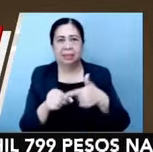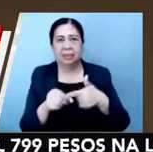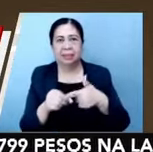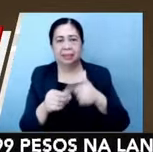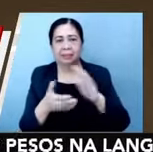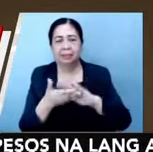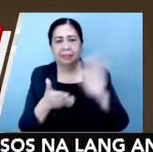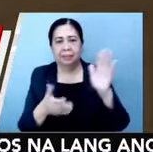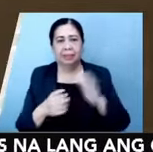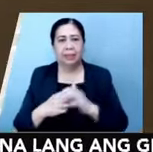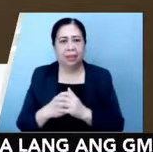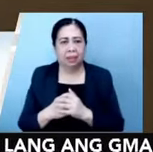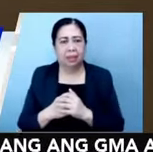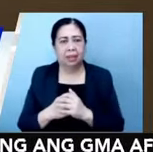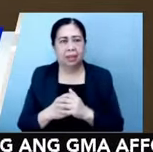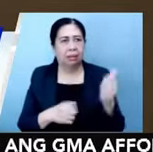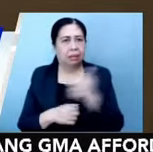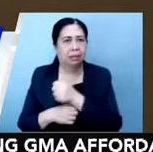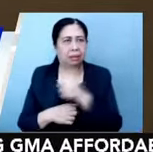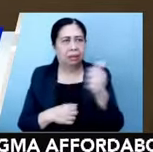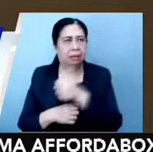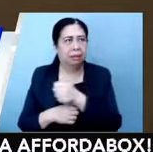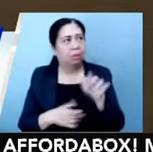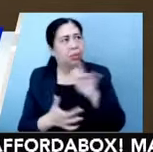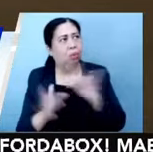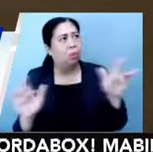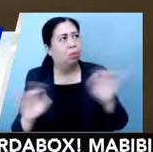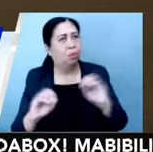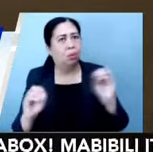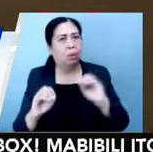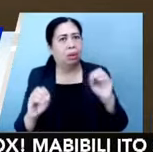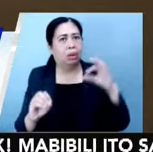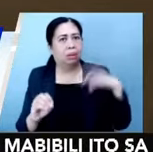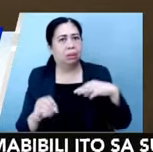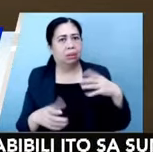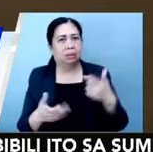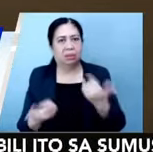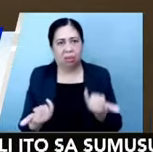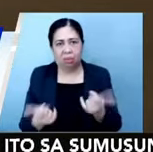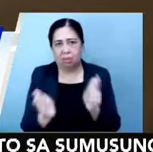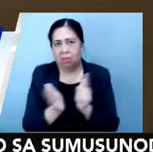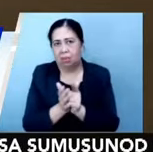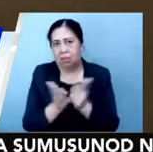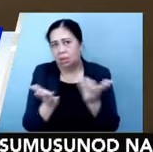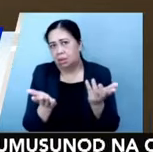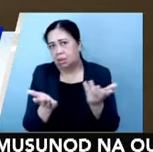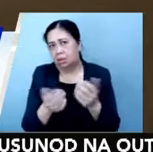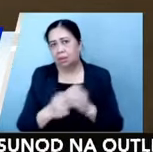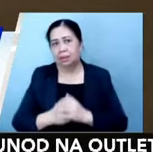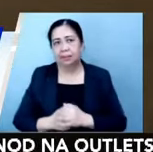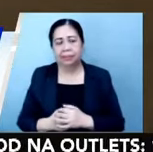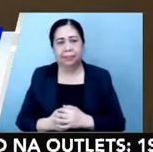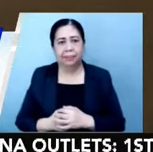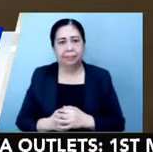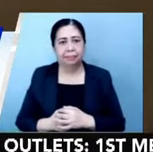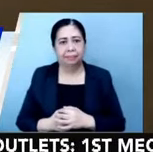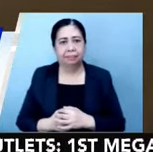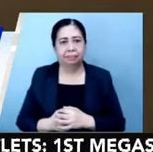Pag-ganong-ganong ka, paikot-ikot. Wala kami kitahan ngayon, bawal na eh. Malamang ito, magbabago kami ng hanap